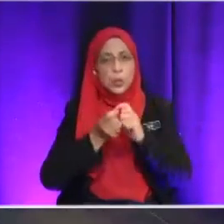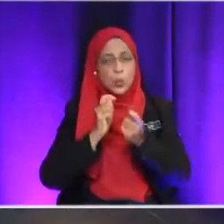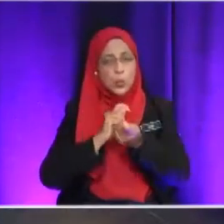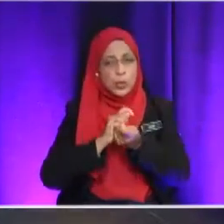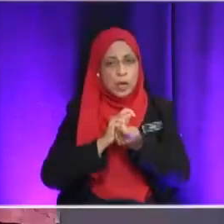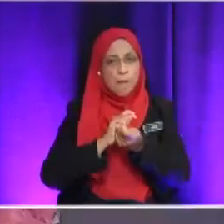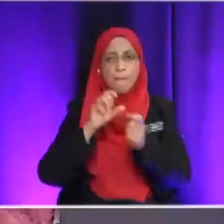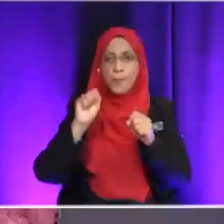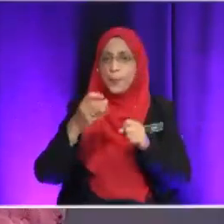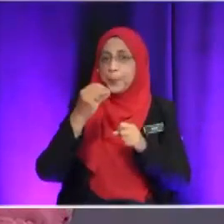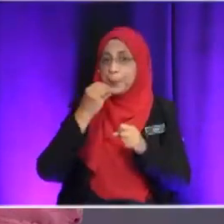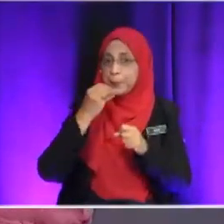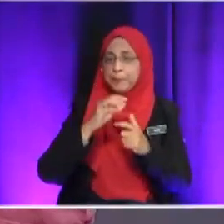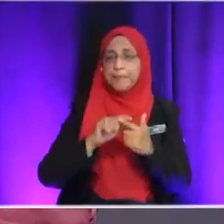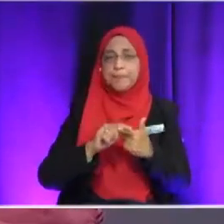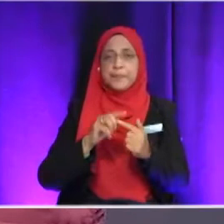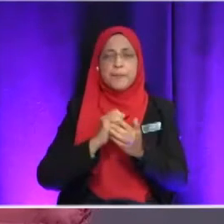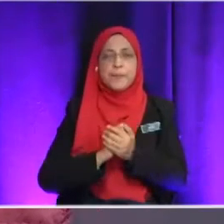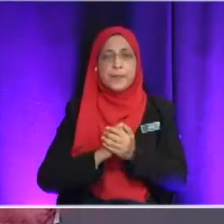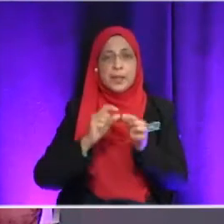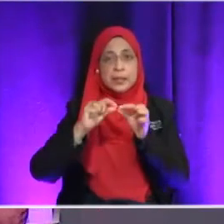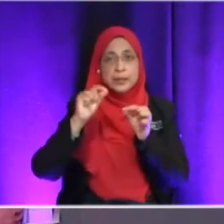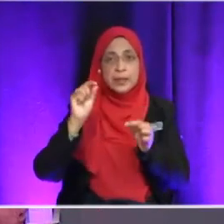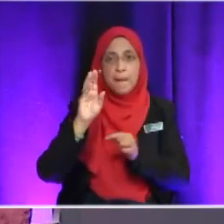dengan kaca buncis ini